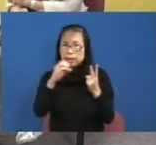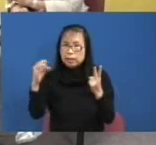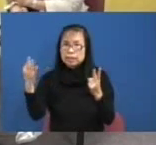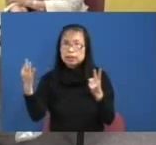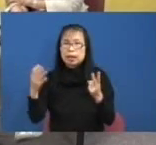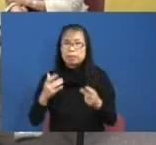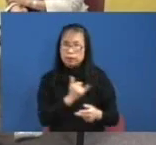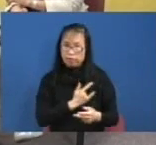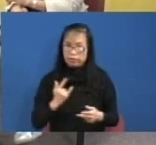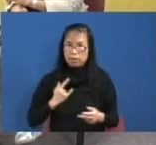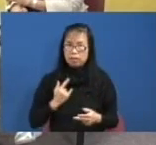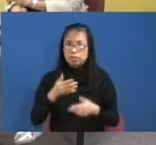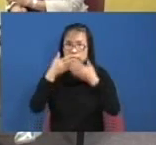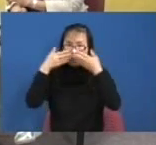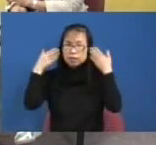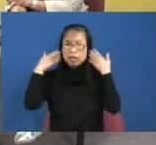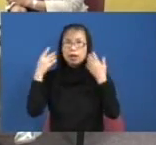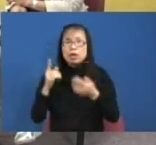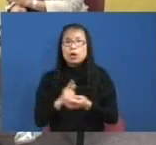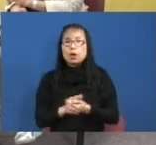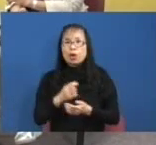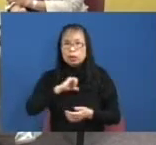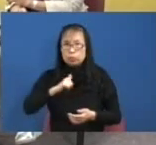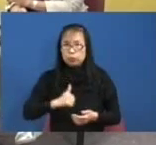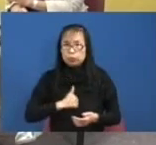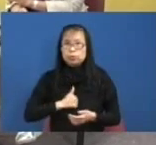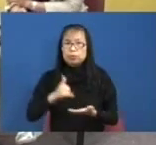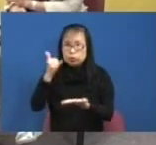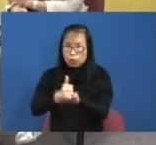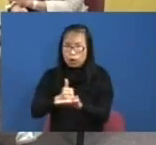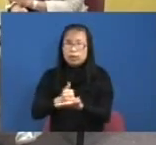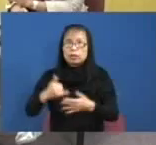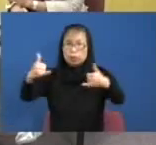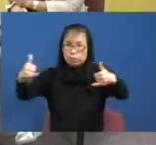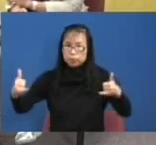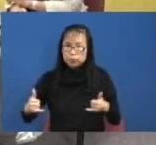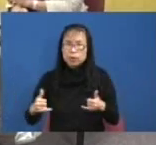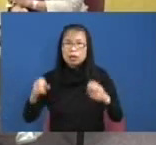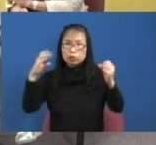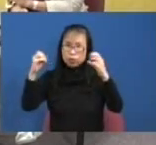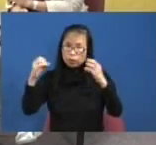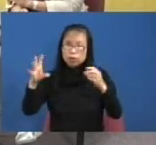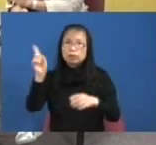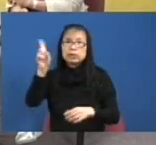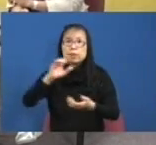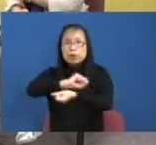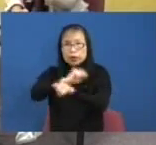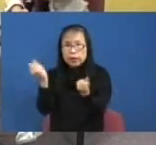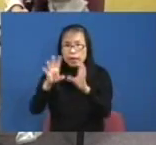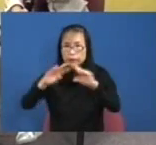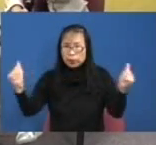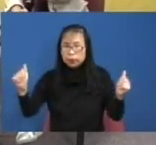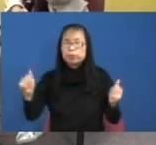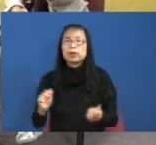樣，咁咁困難嘅時期，僱員僱主咧都可以坐低嚟，大家去。商量點樣解決個問題 係咪？係